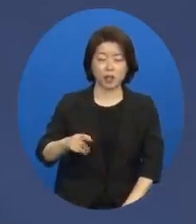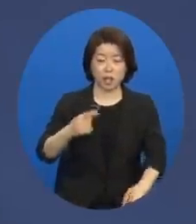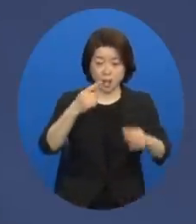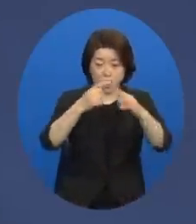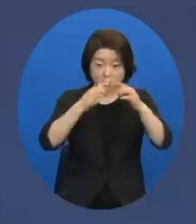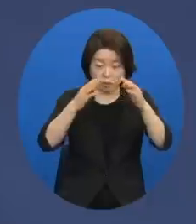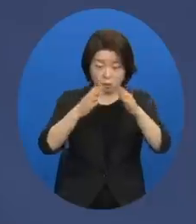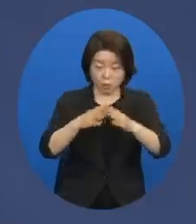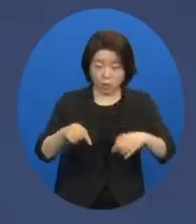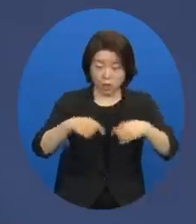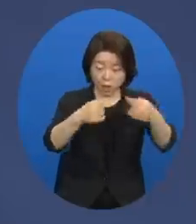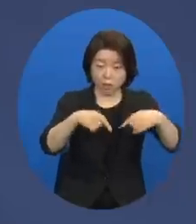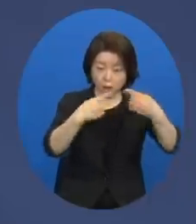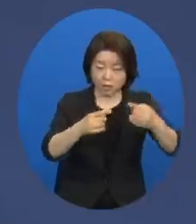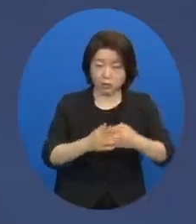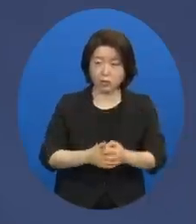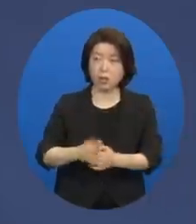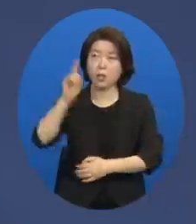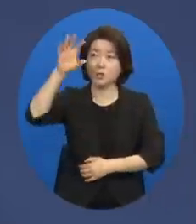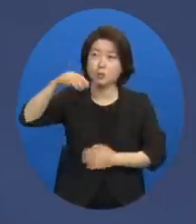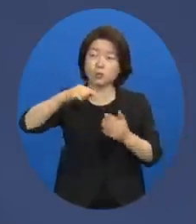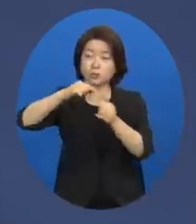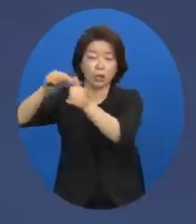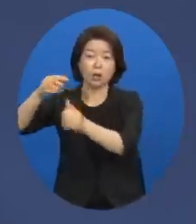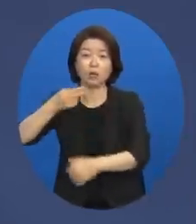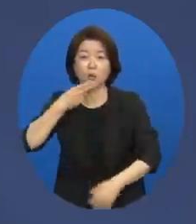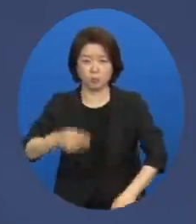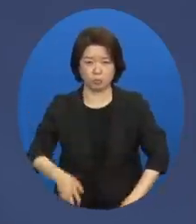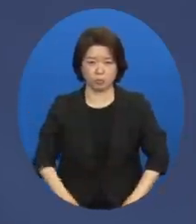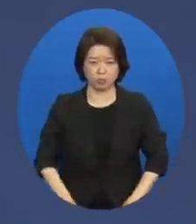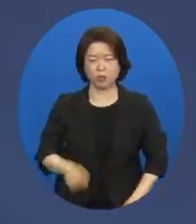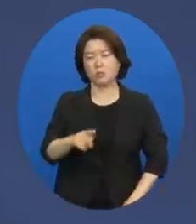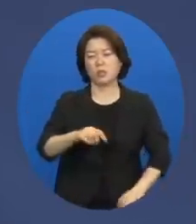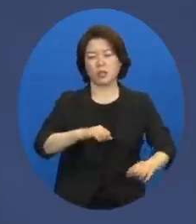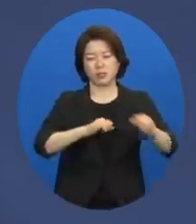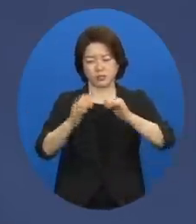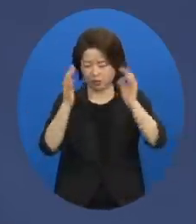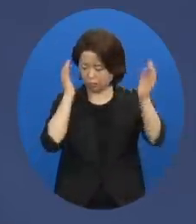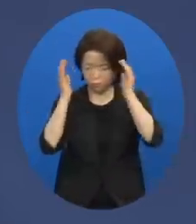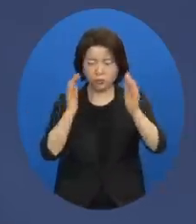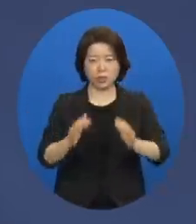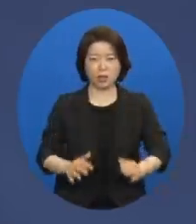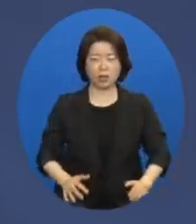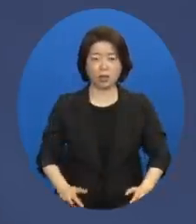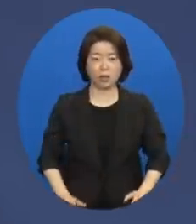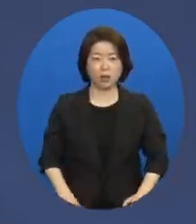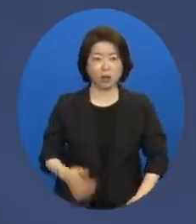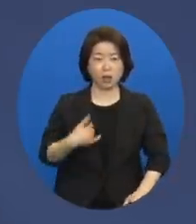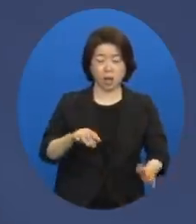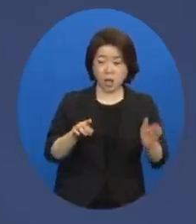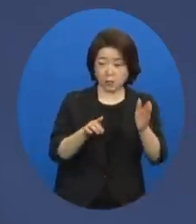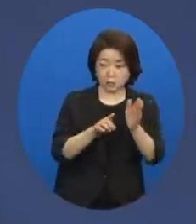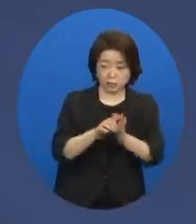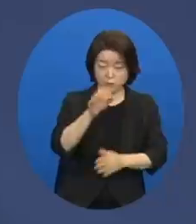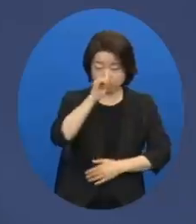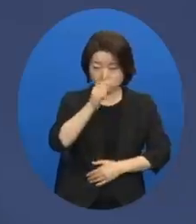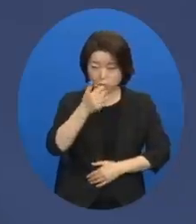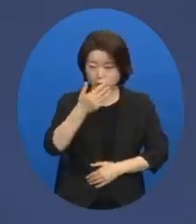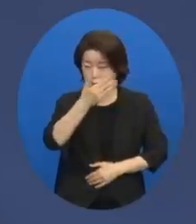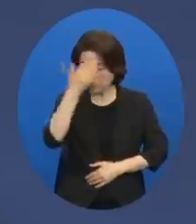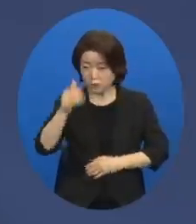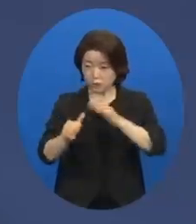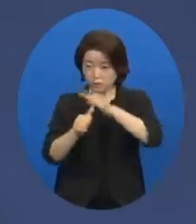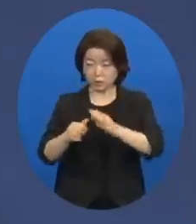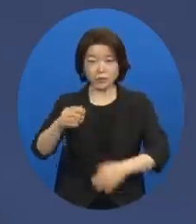때마다 안 데려가시는 거예요. 이러면서 역사가 복잡하게 꼬이기 시작했어요. 이 믿음 좋은 청년을 그냥 둘 리가